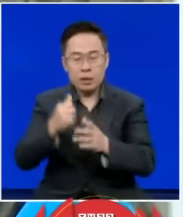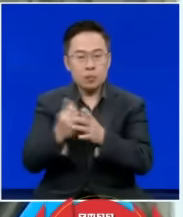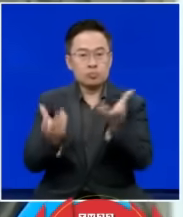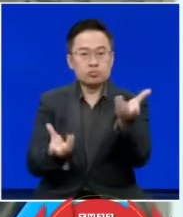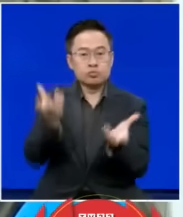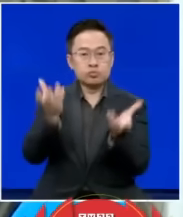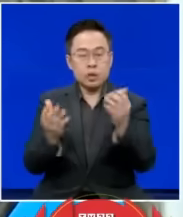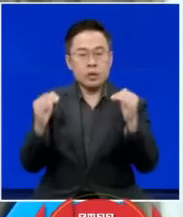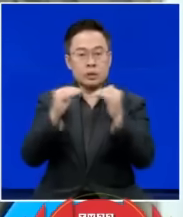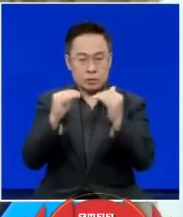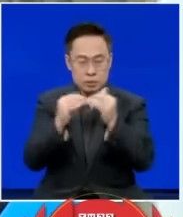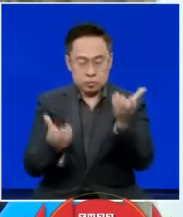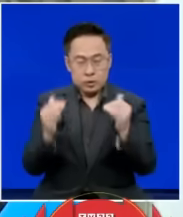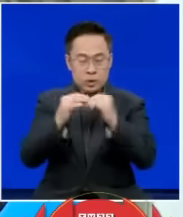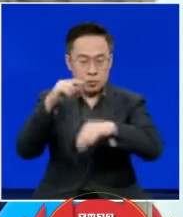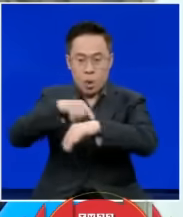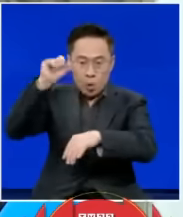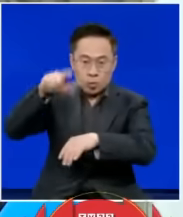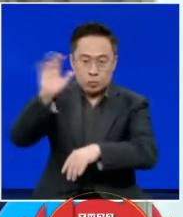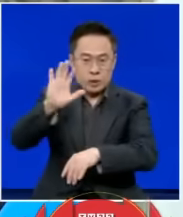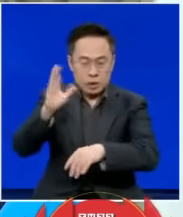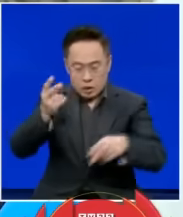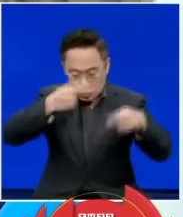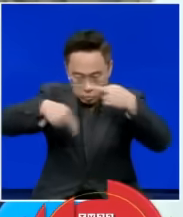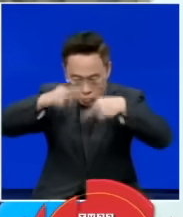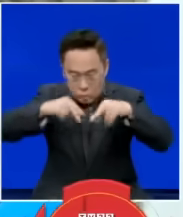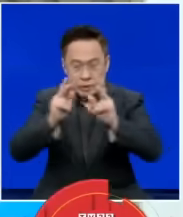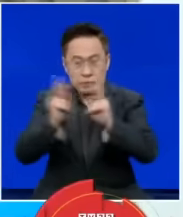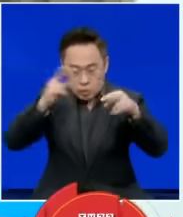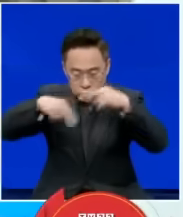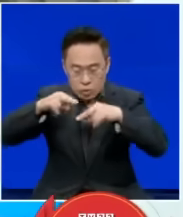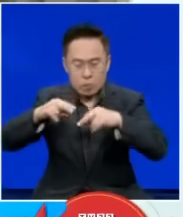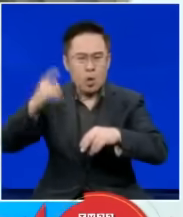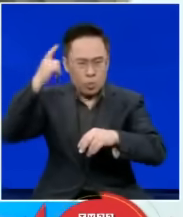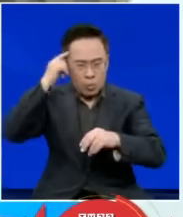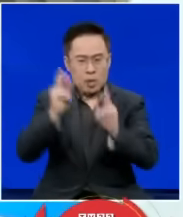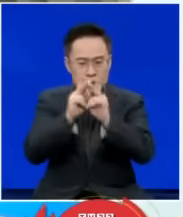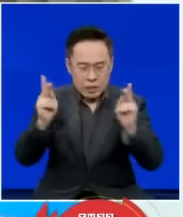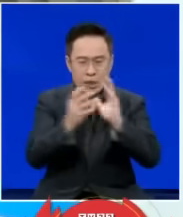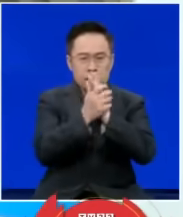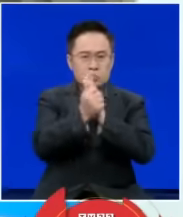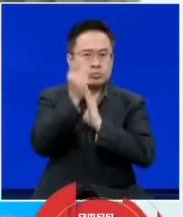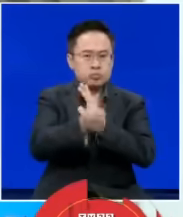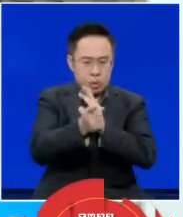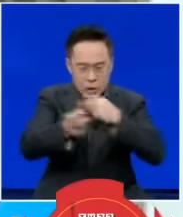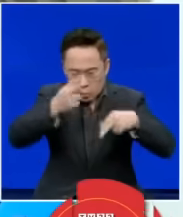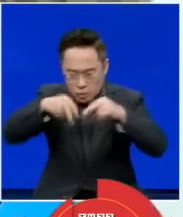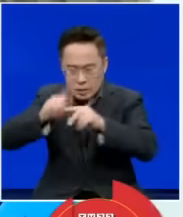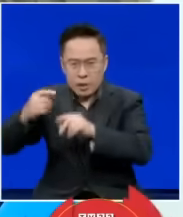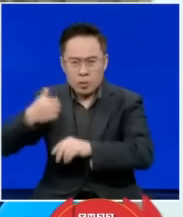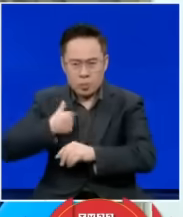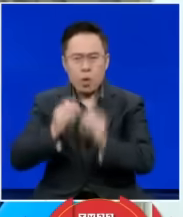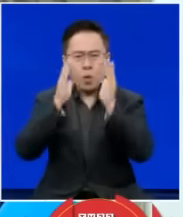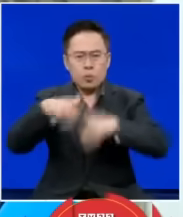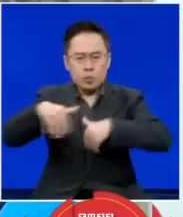มไม่ควรมีใครไปก้าวก่ายไปเร่งรัดก็เข้าใจนะครับในความเป็นมืออาชีพกรรมการทั้ง3ท่านสังคมก็จับตาดูอยู่ก็ถ